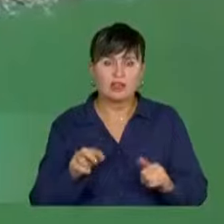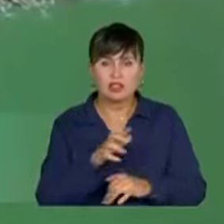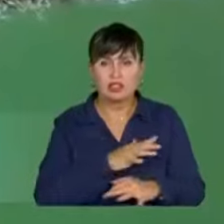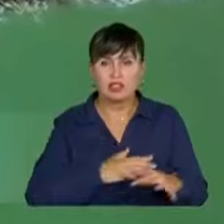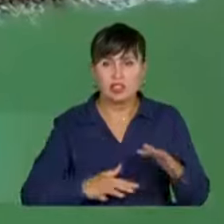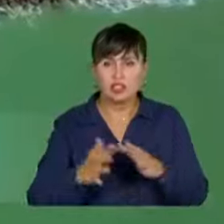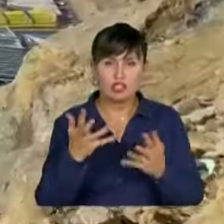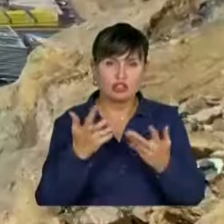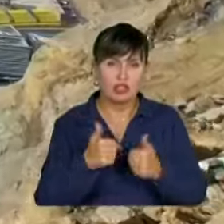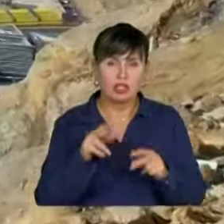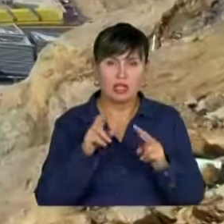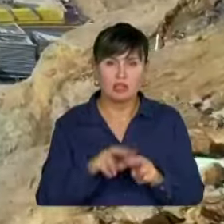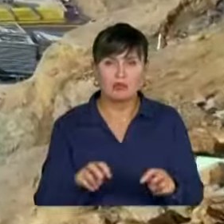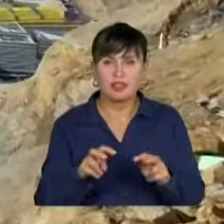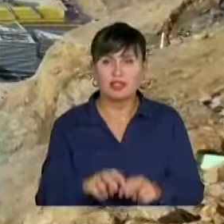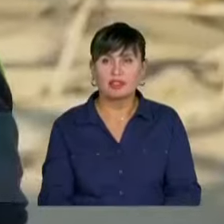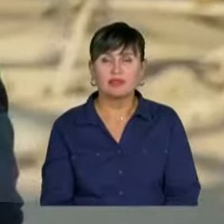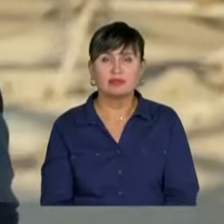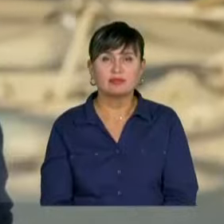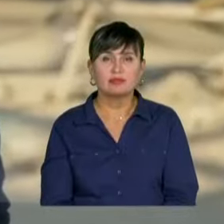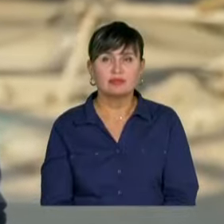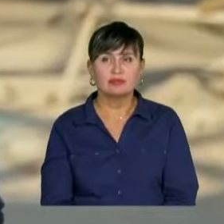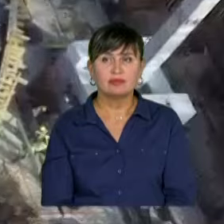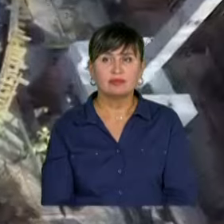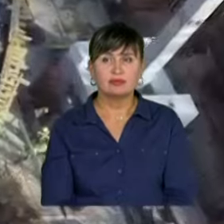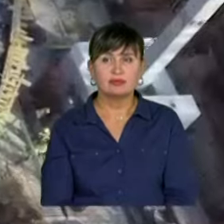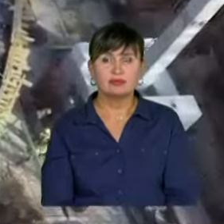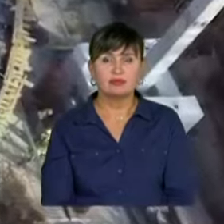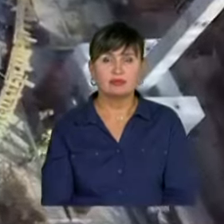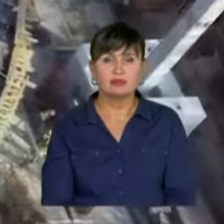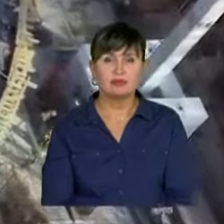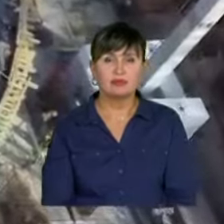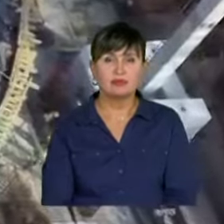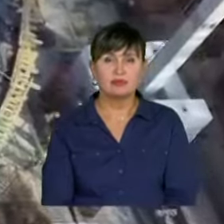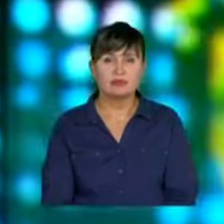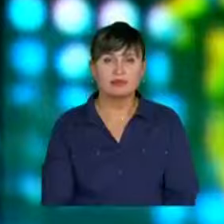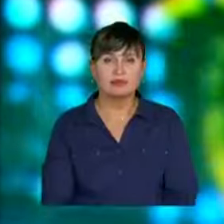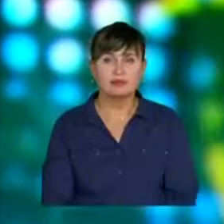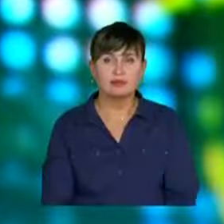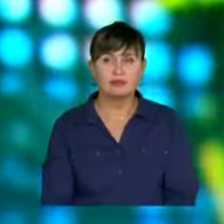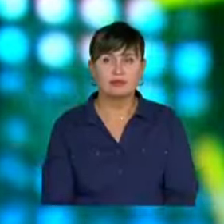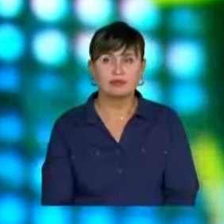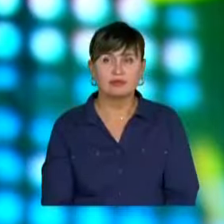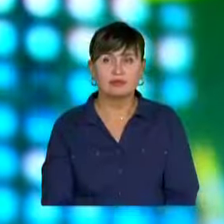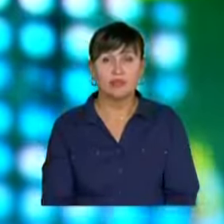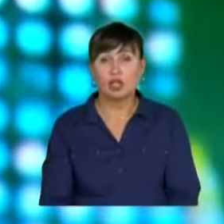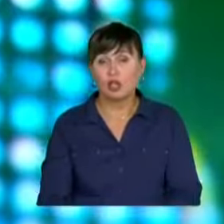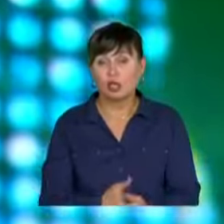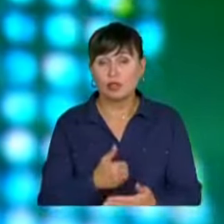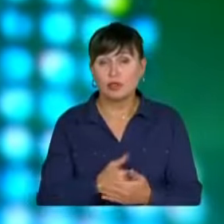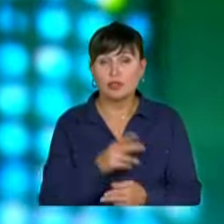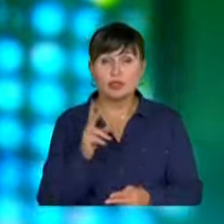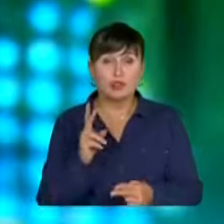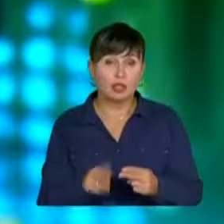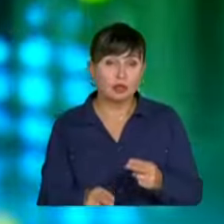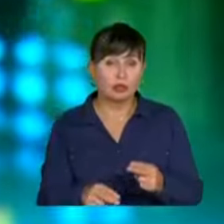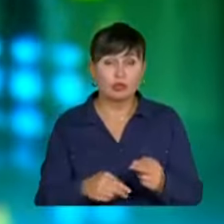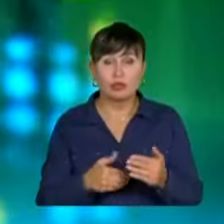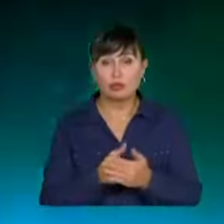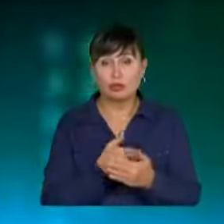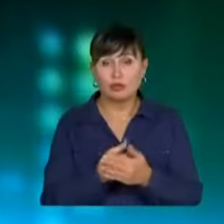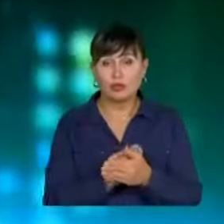считают эксперты. Владислав Ващенко, Жаксалык Тлеберген, телеканал «Алматы». На сегодня у нас все, а я напомню,